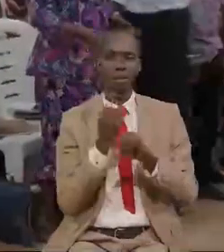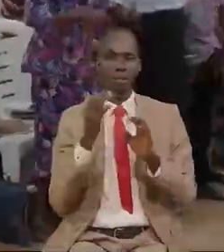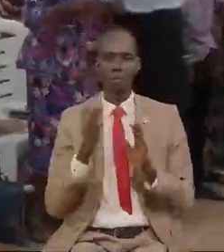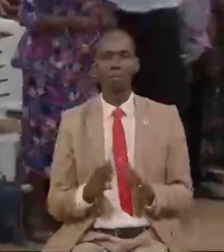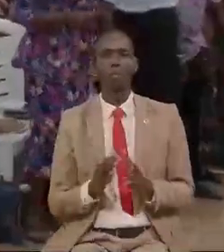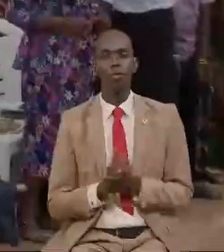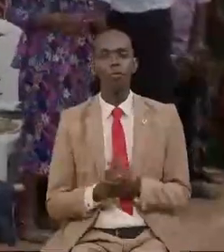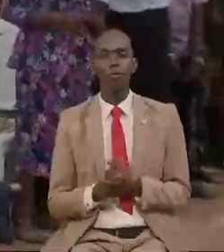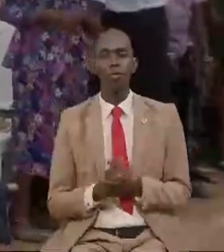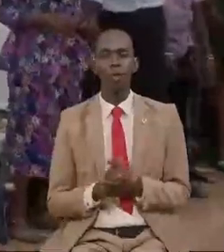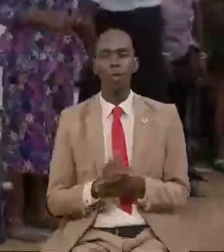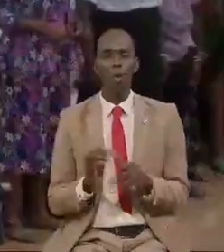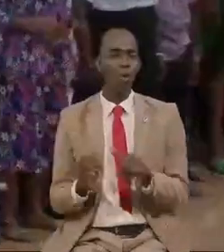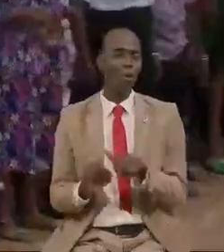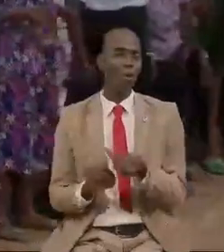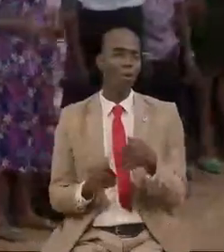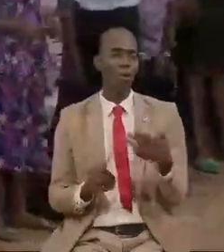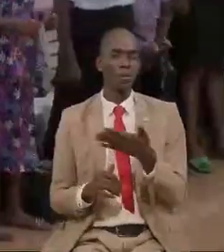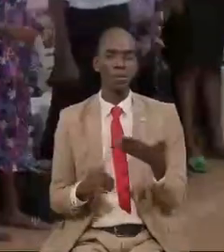Reconnais sa présence dans ta vie.